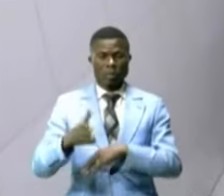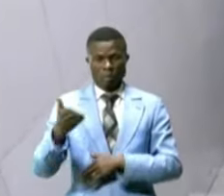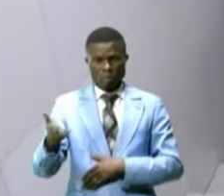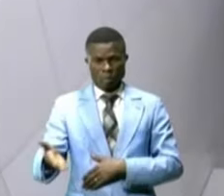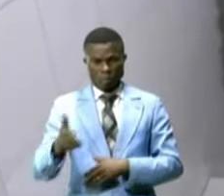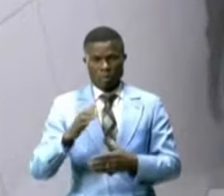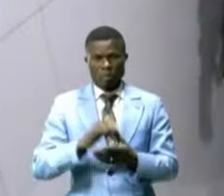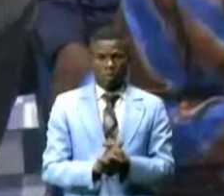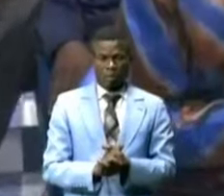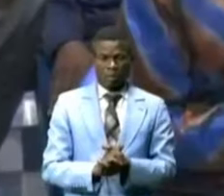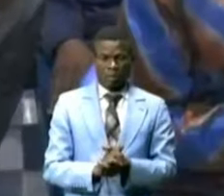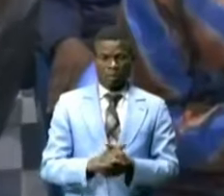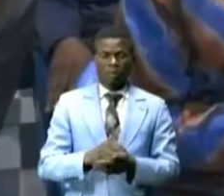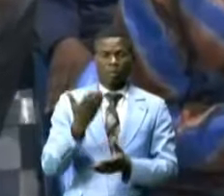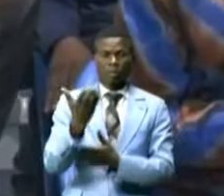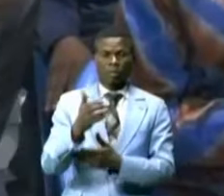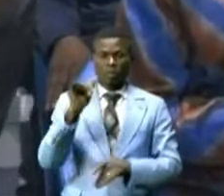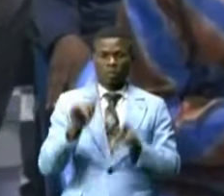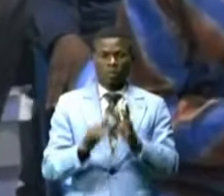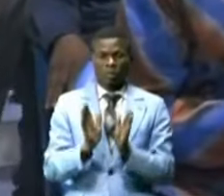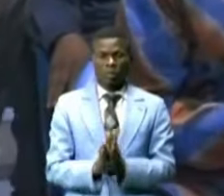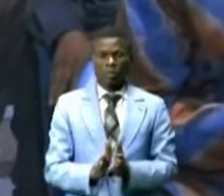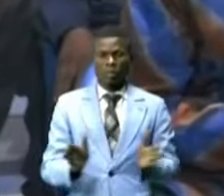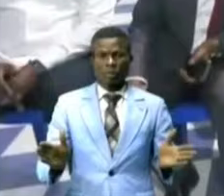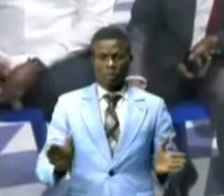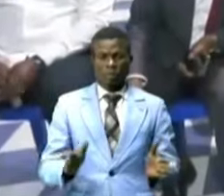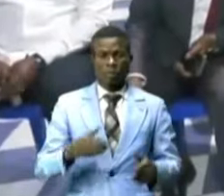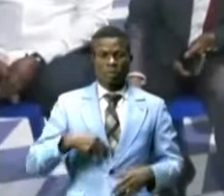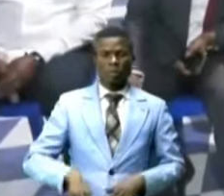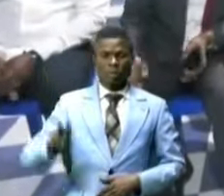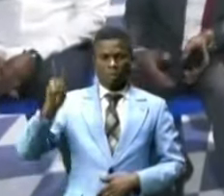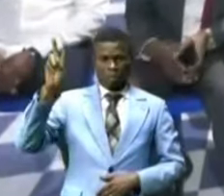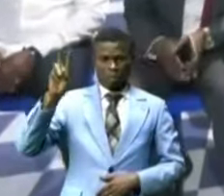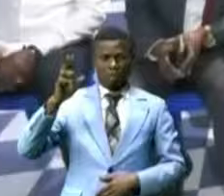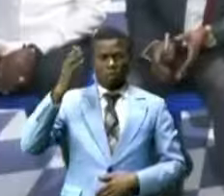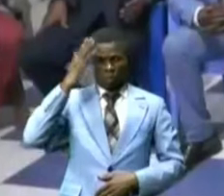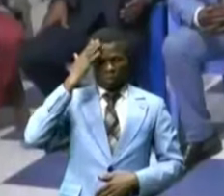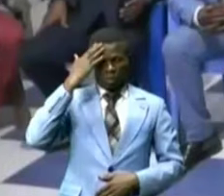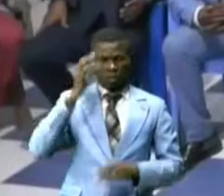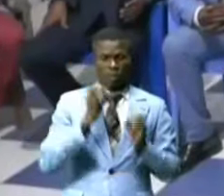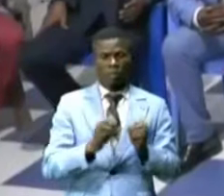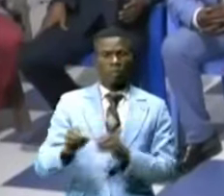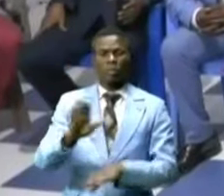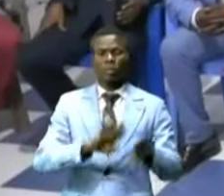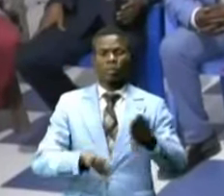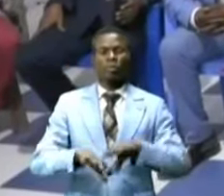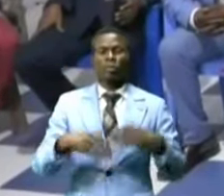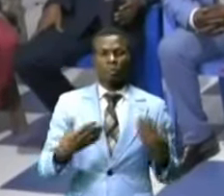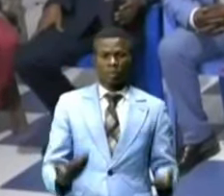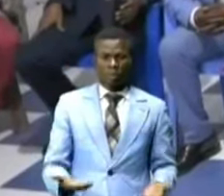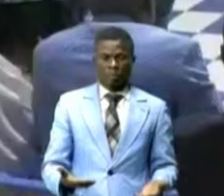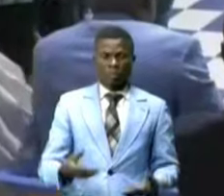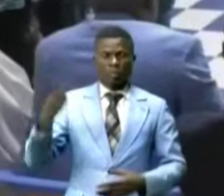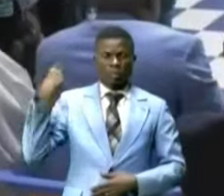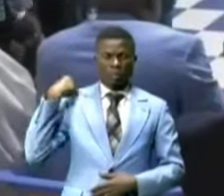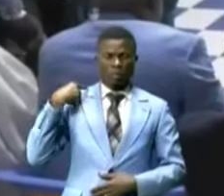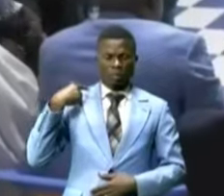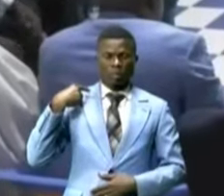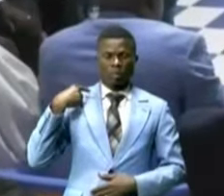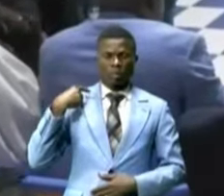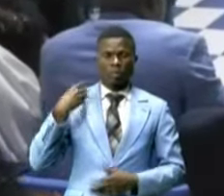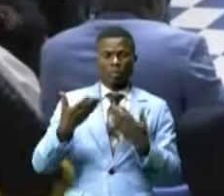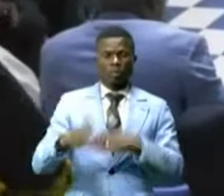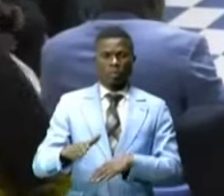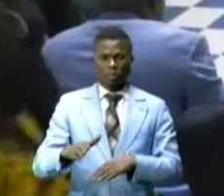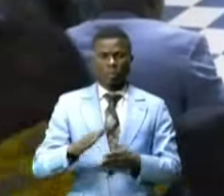Mayala. Après, le secrétaire général de l'IDPS a voulu s'imprégner de l'organisation des obsèques de ces grands hommes politiques, alliés